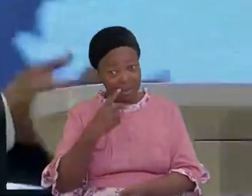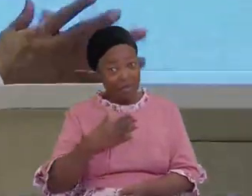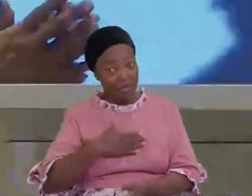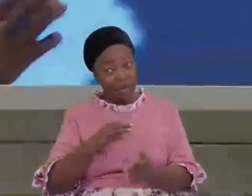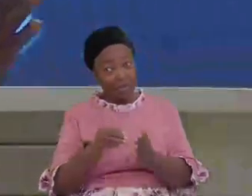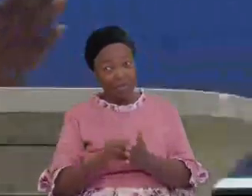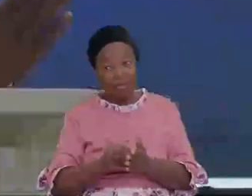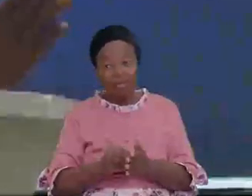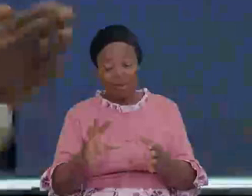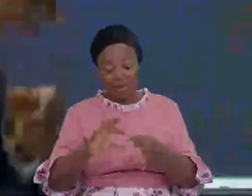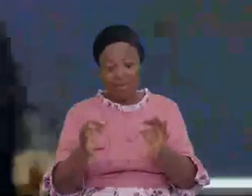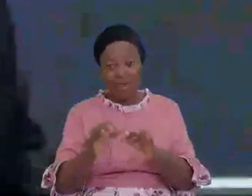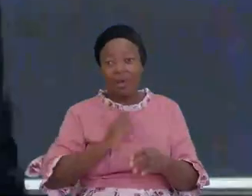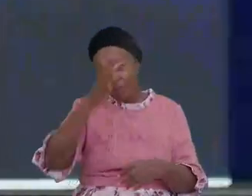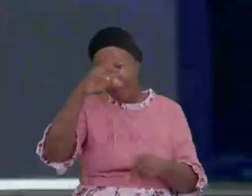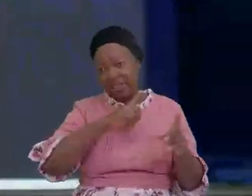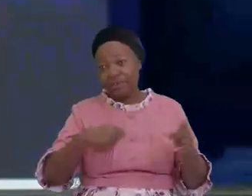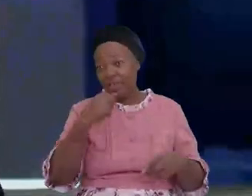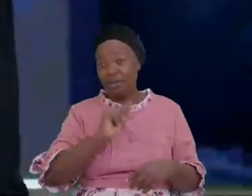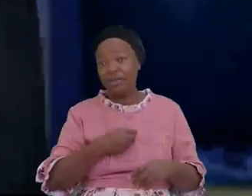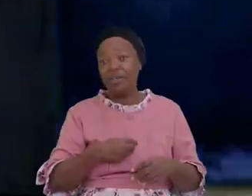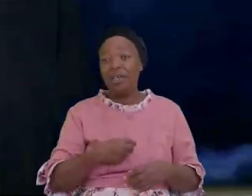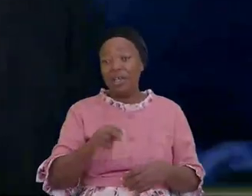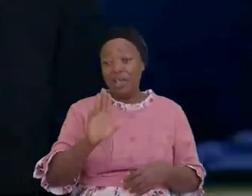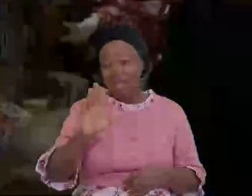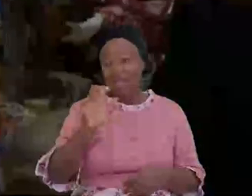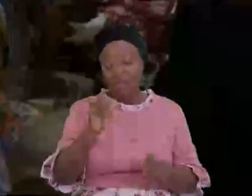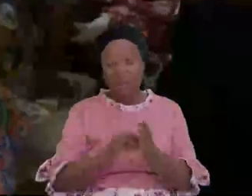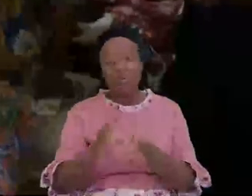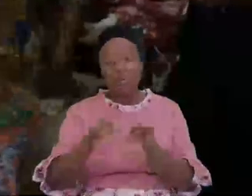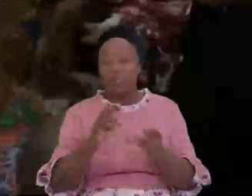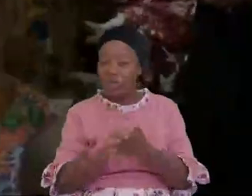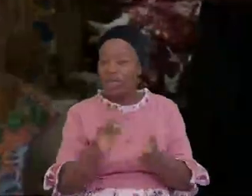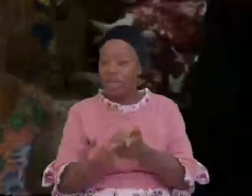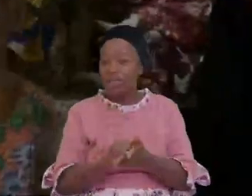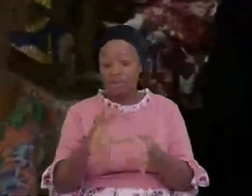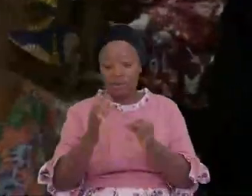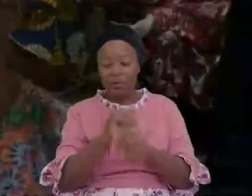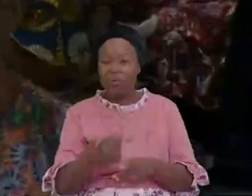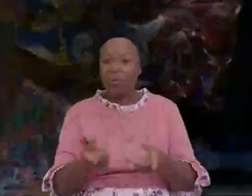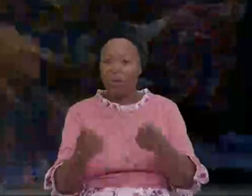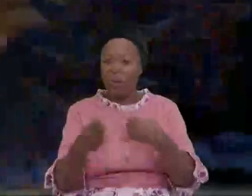Je vous raconte mon histoire pour que cette histoire se reproduise dans votre vie.